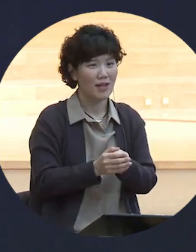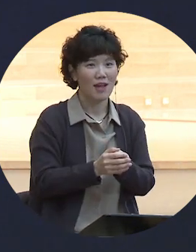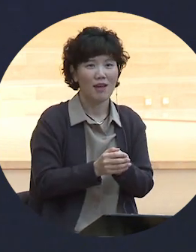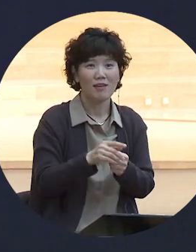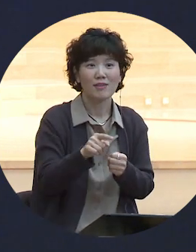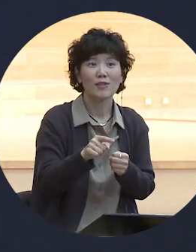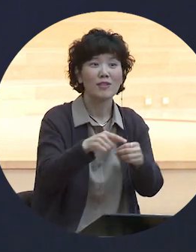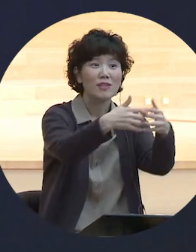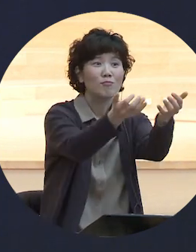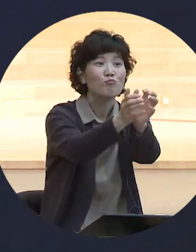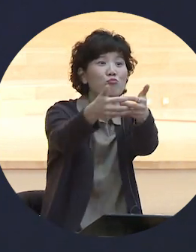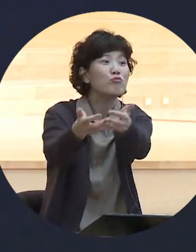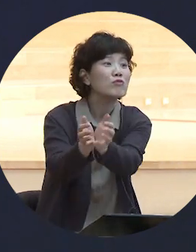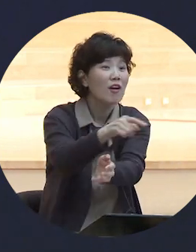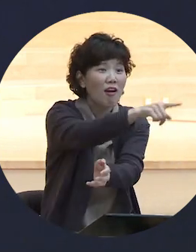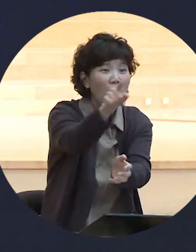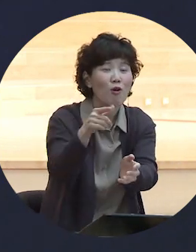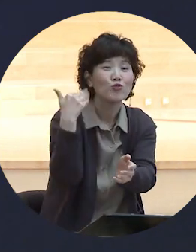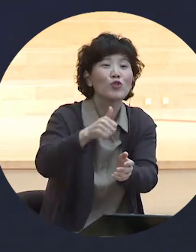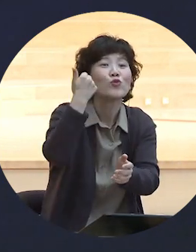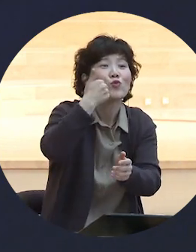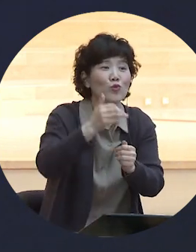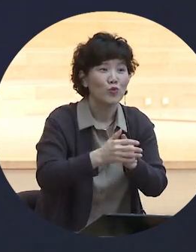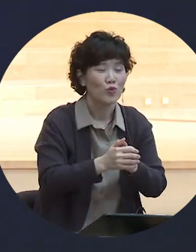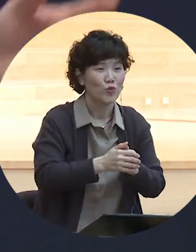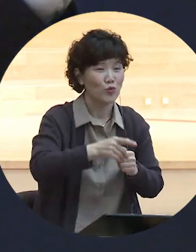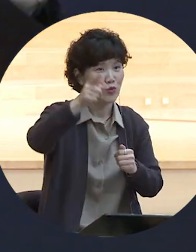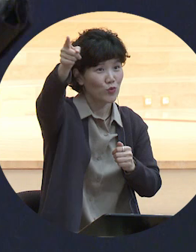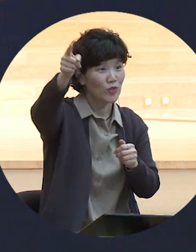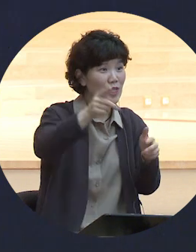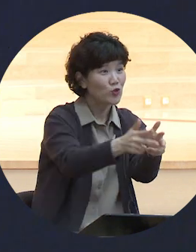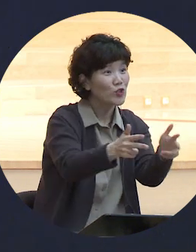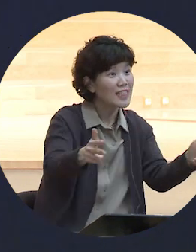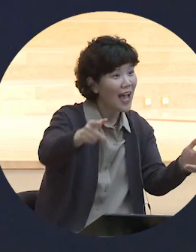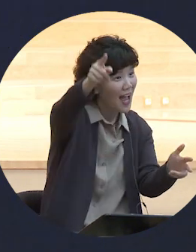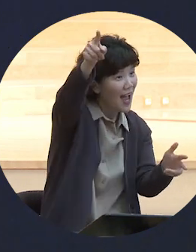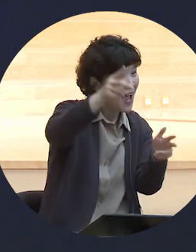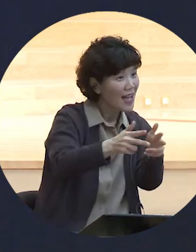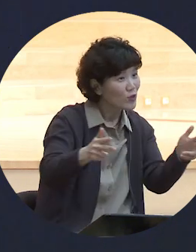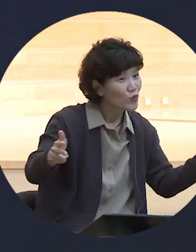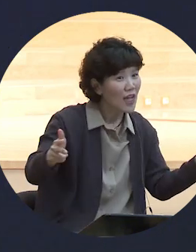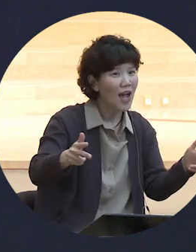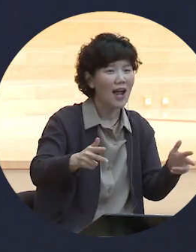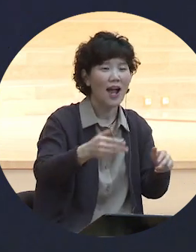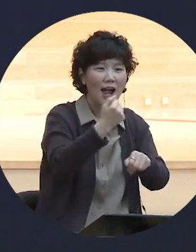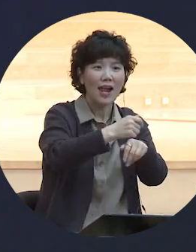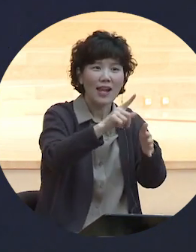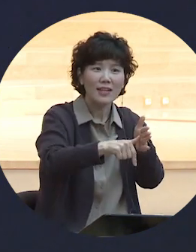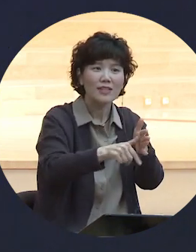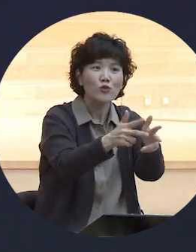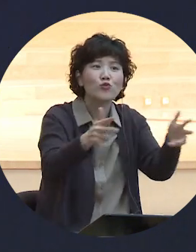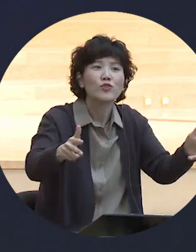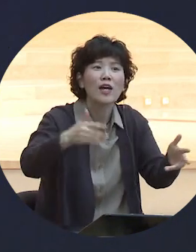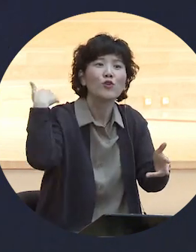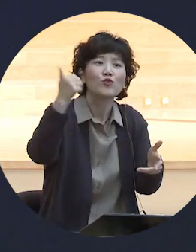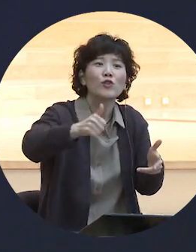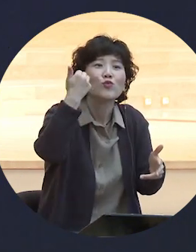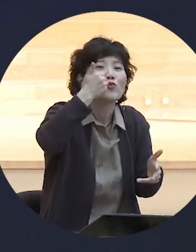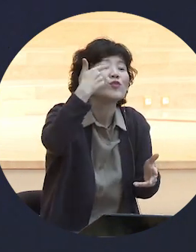누구십니까? 매주 여러분이 주차를 하는데 교회 마당에 여러분 주차를 한 그 자리의 주인이